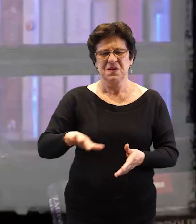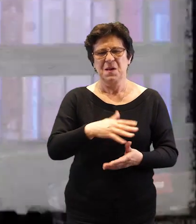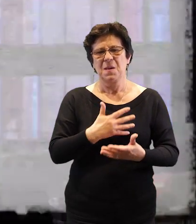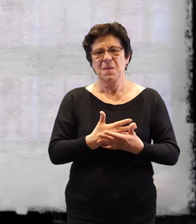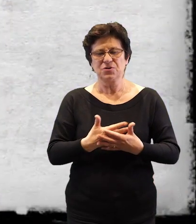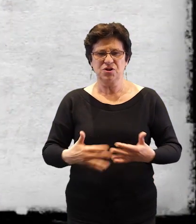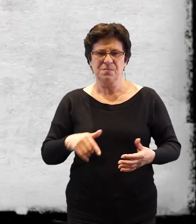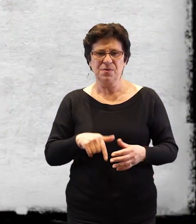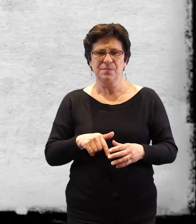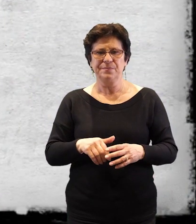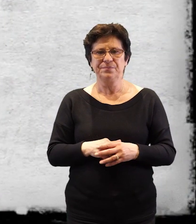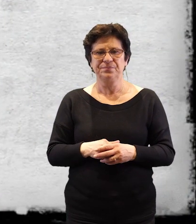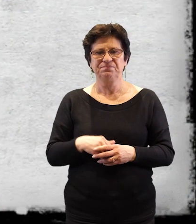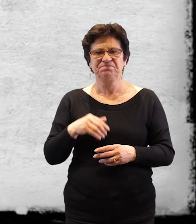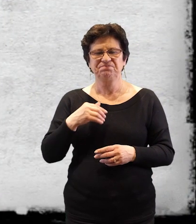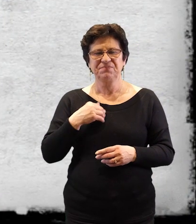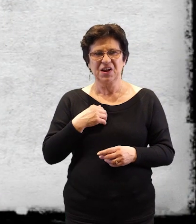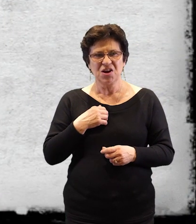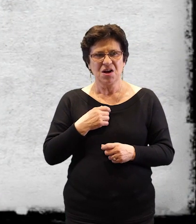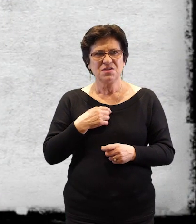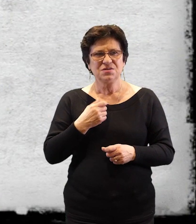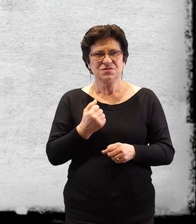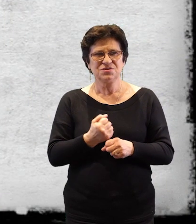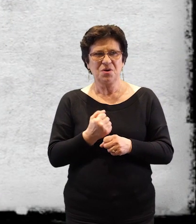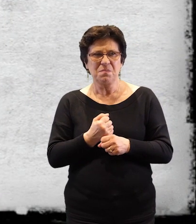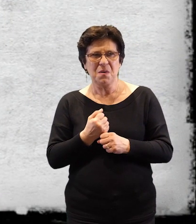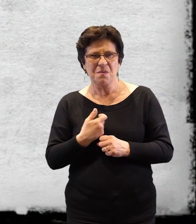No i postanowiłem przeprowadzić śledztwo. To był